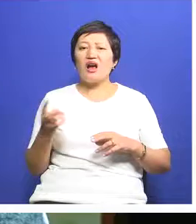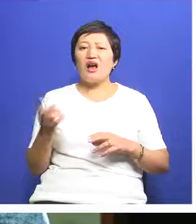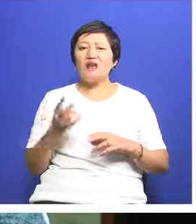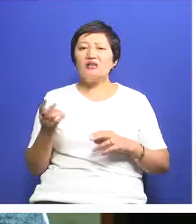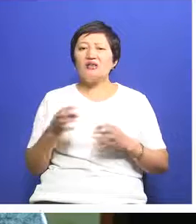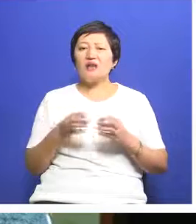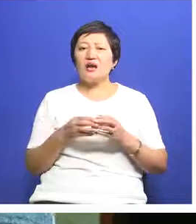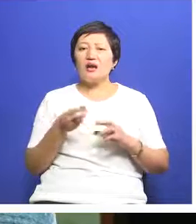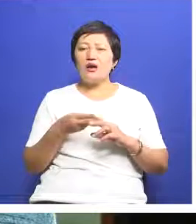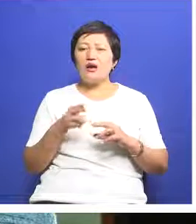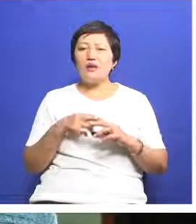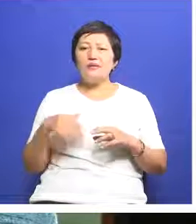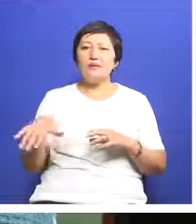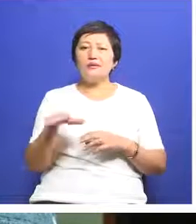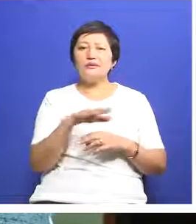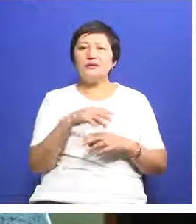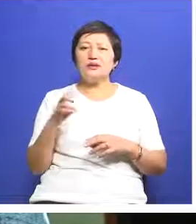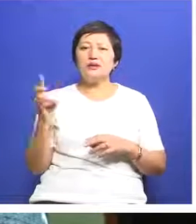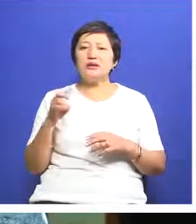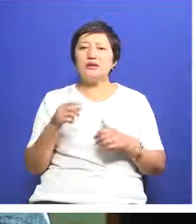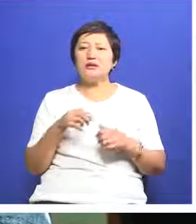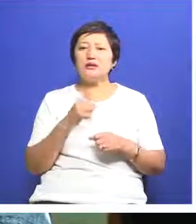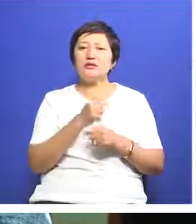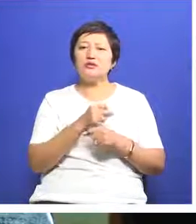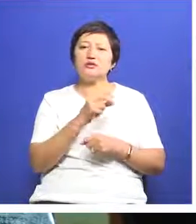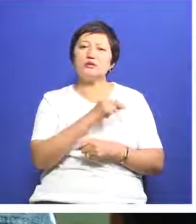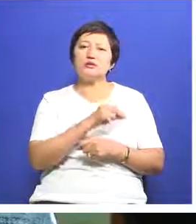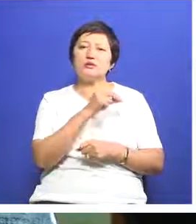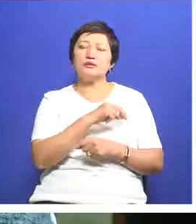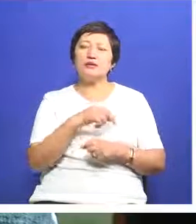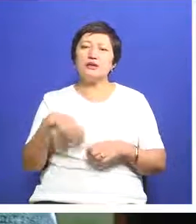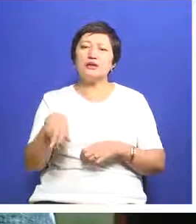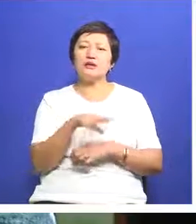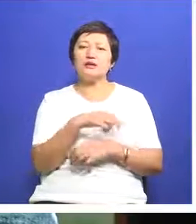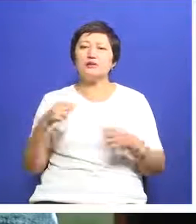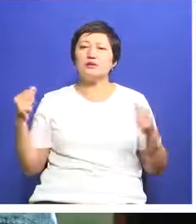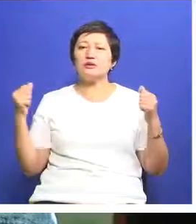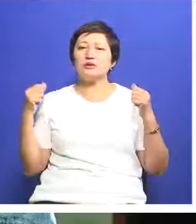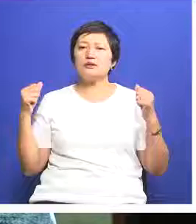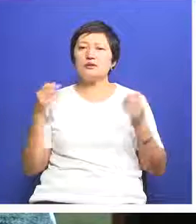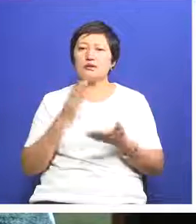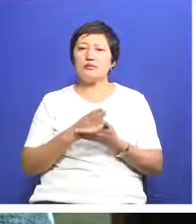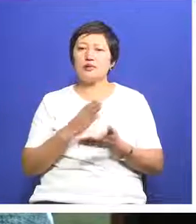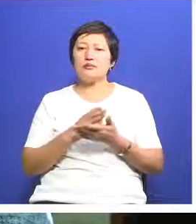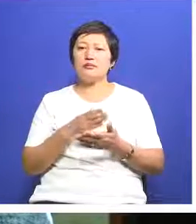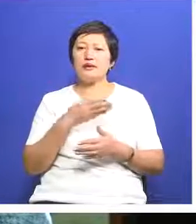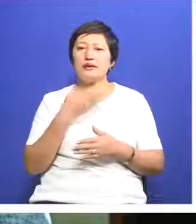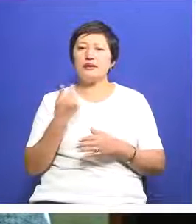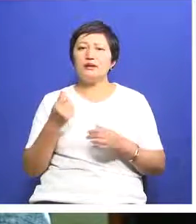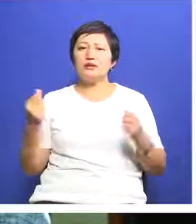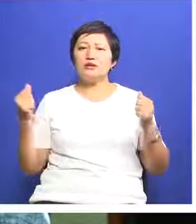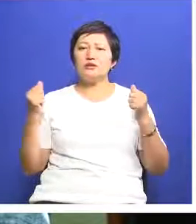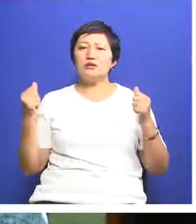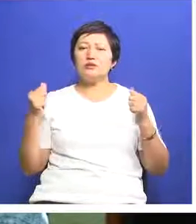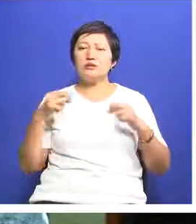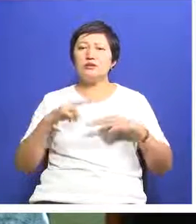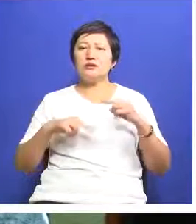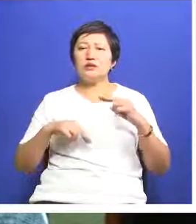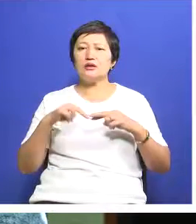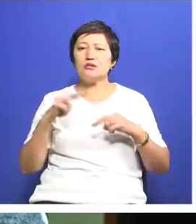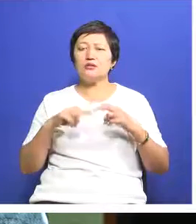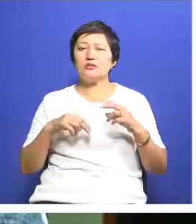ақ. Осының негізінде әкім қандай жұмыстар атқарып жатыр? Жалпы спорт нысандары бар ма? Немесе спорт нысандарын салу